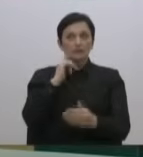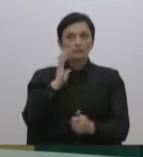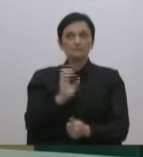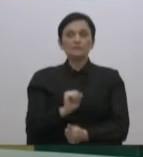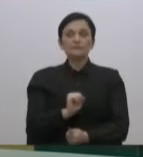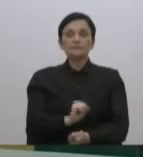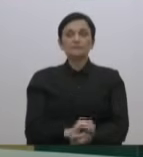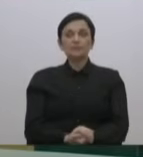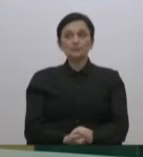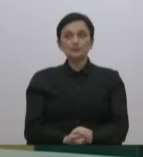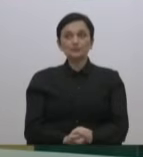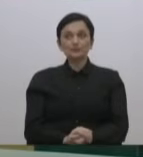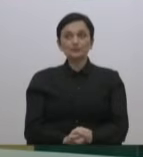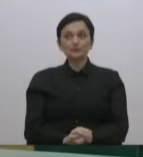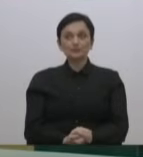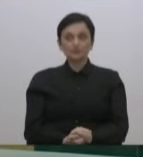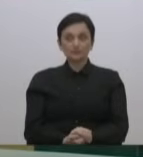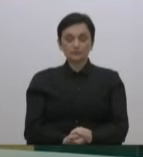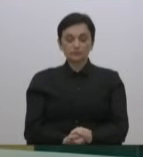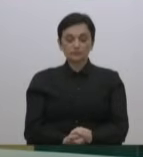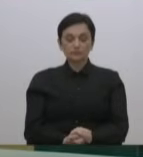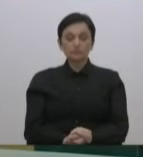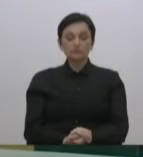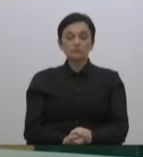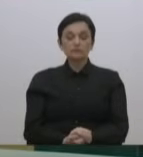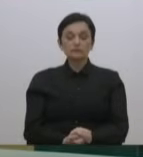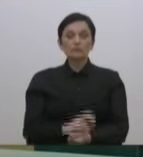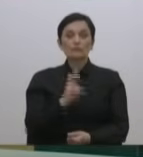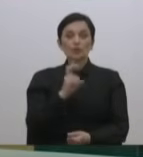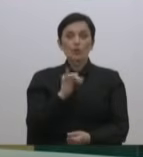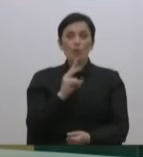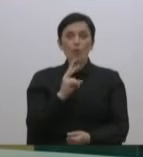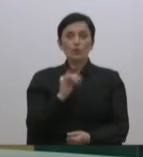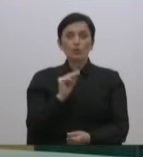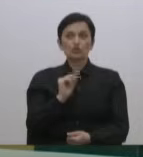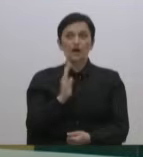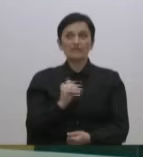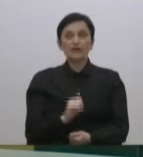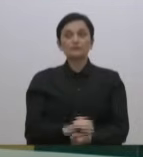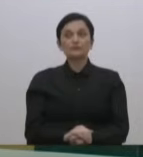სინა ბოკუჩაო.